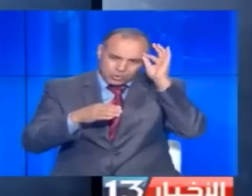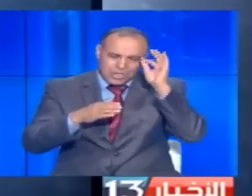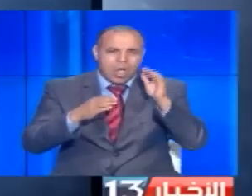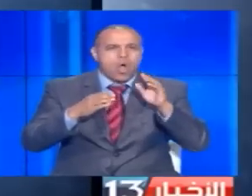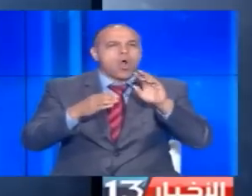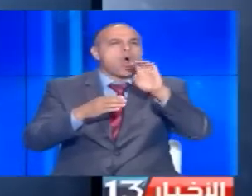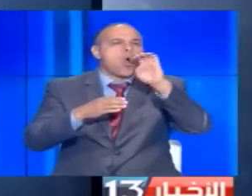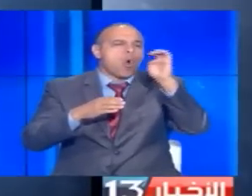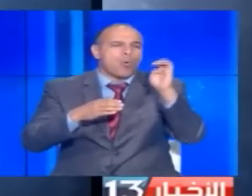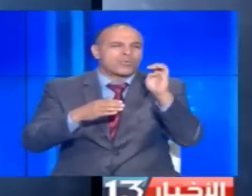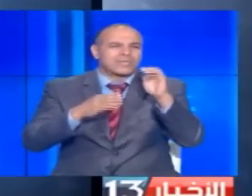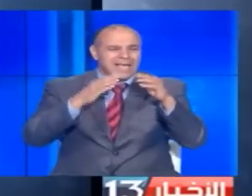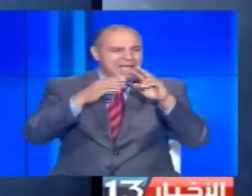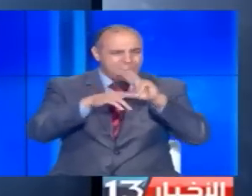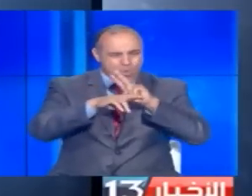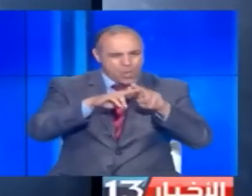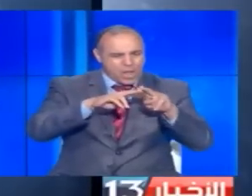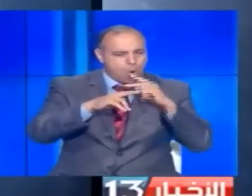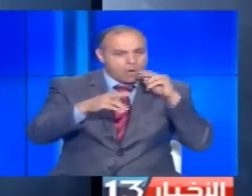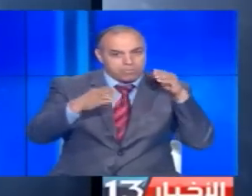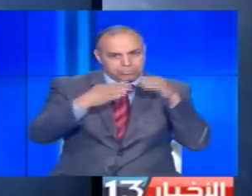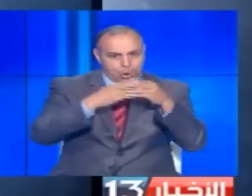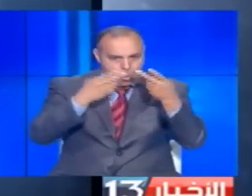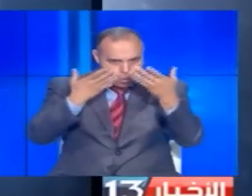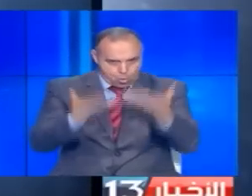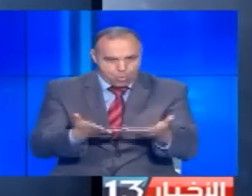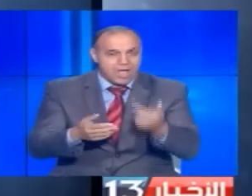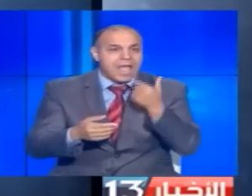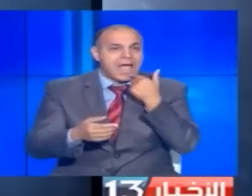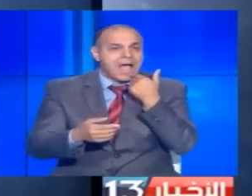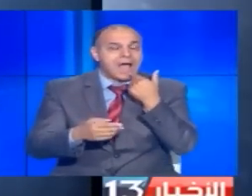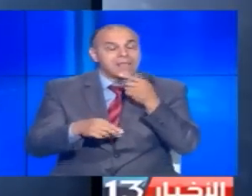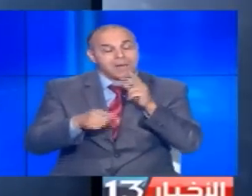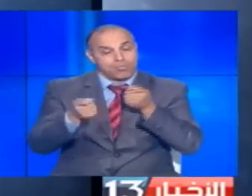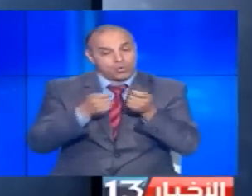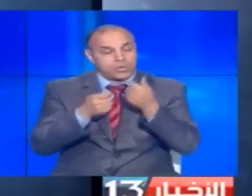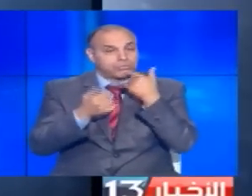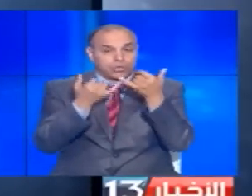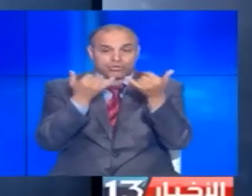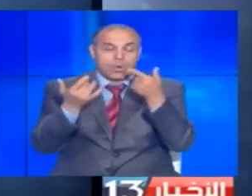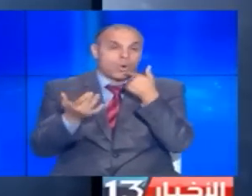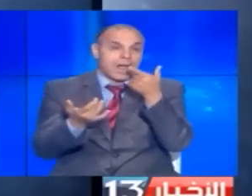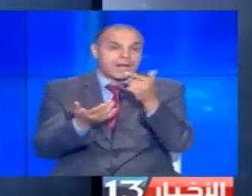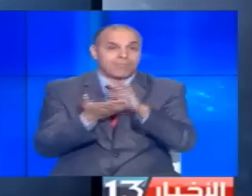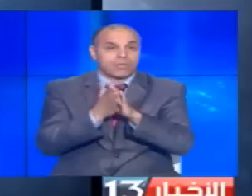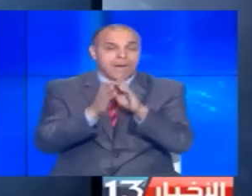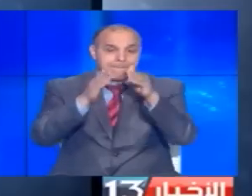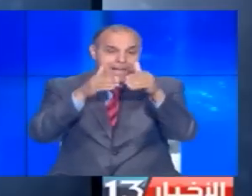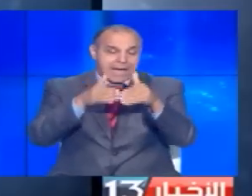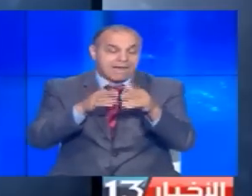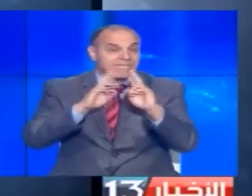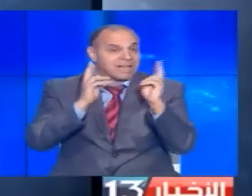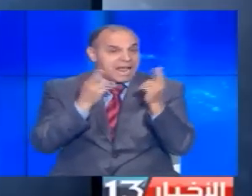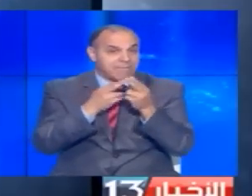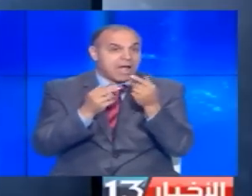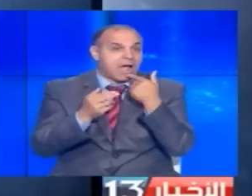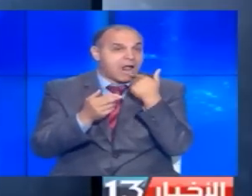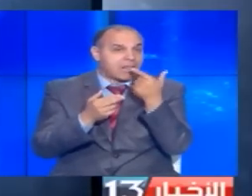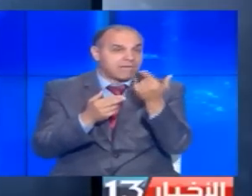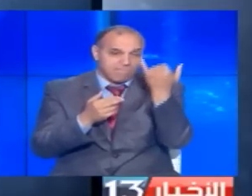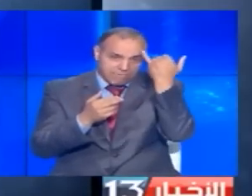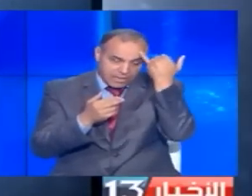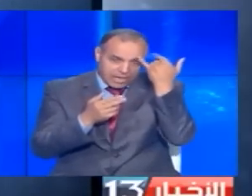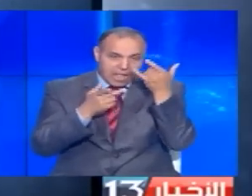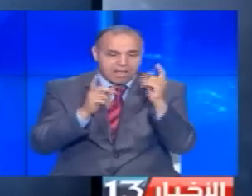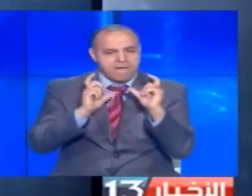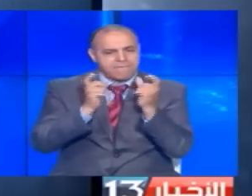القبرصية فيرجينيا سينطلق اليوم. وأضاف الشايبي في تصريح صحفي أن المنظمة البحرية الدولية قد بادرت